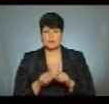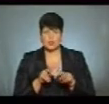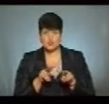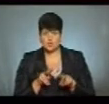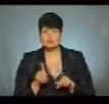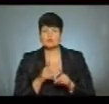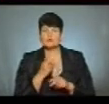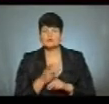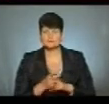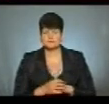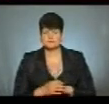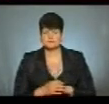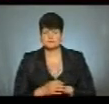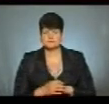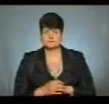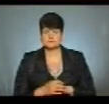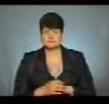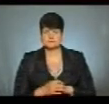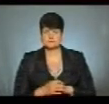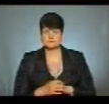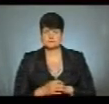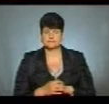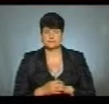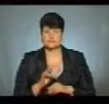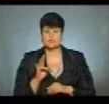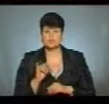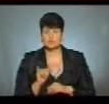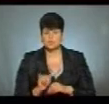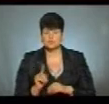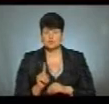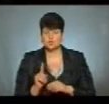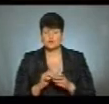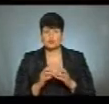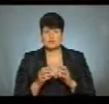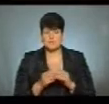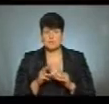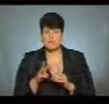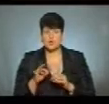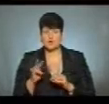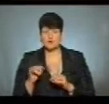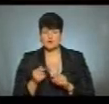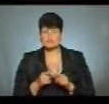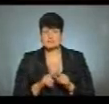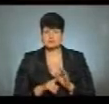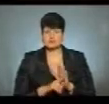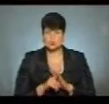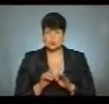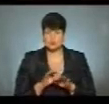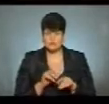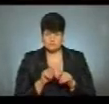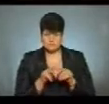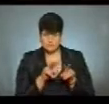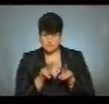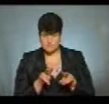побачили? Розкажіть, будь ласка, нам. Щодо результатів моніторингу, цей моніторинг спочатку проводився минулого